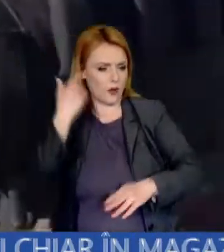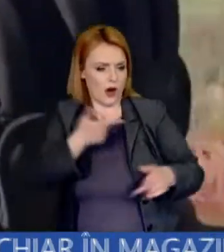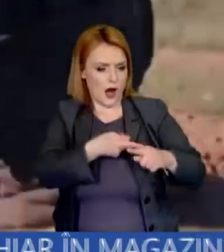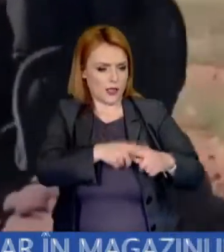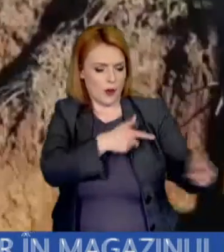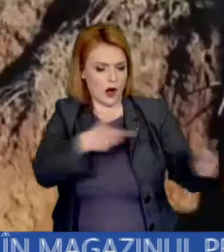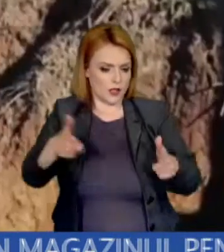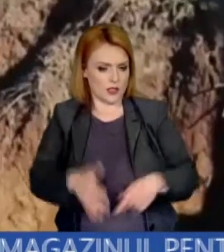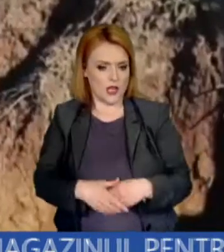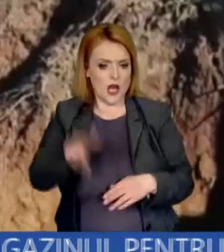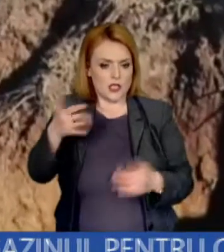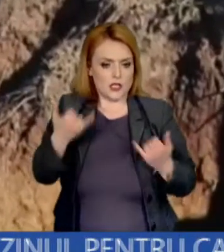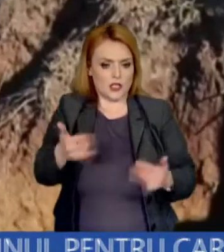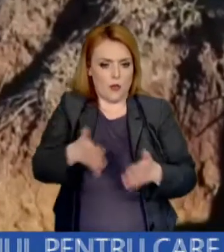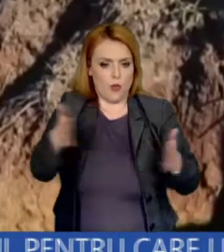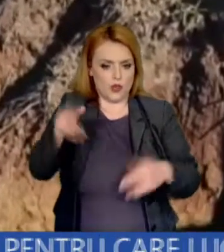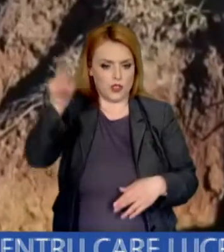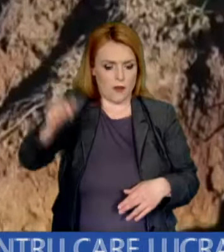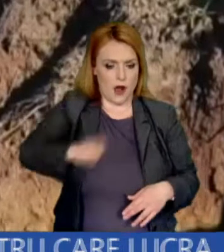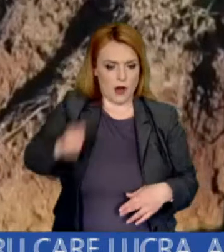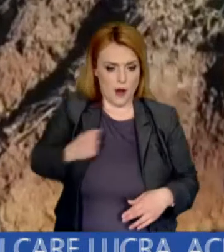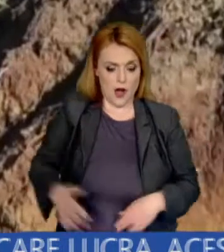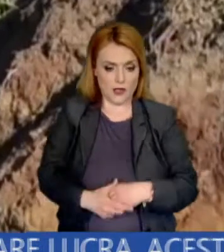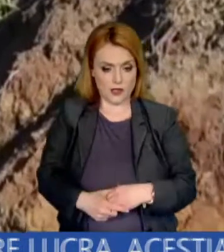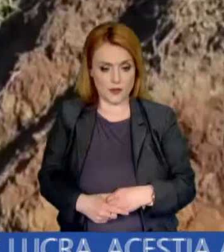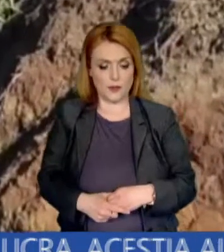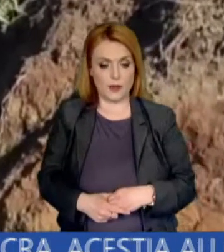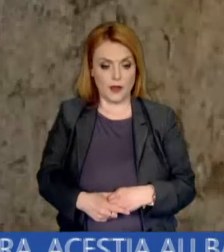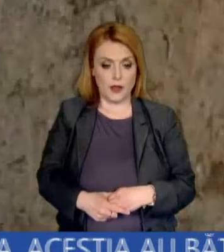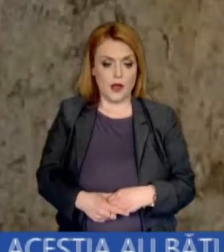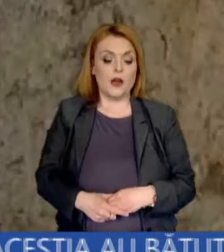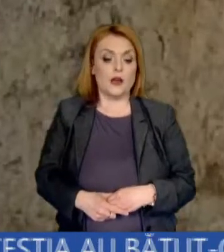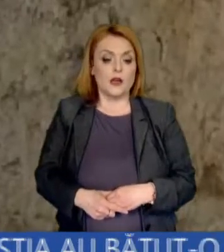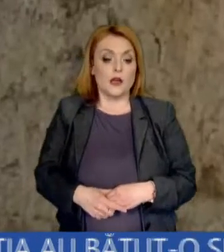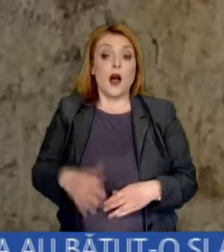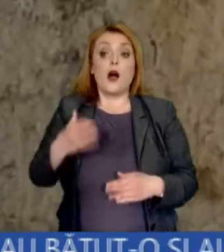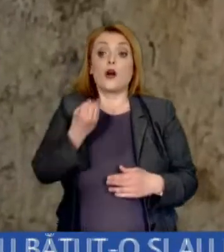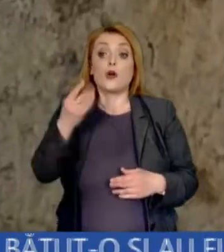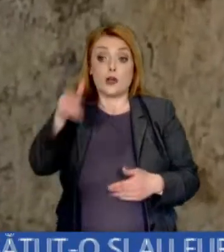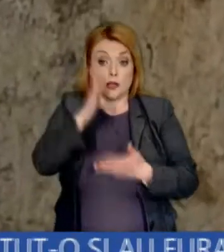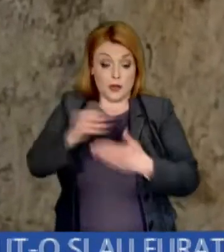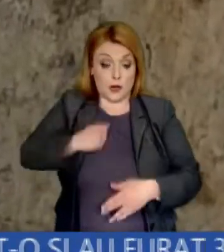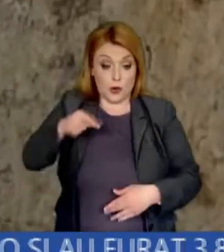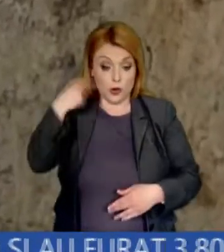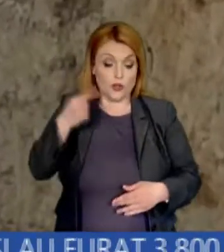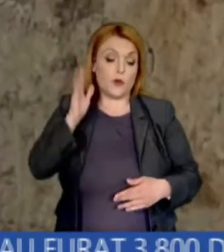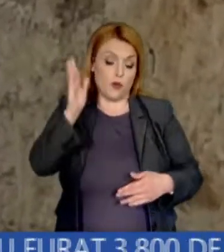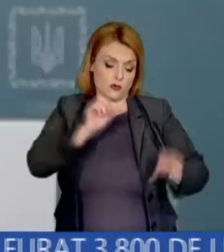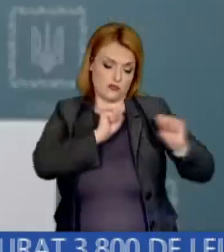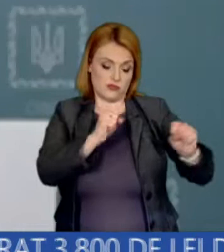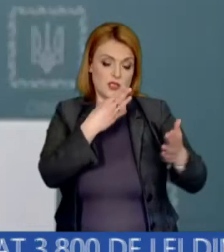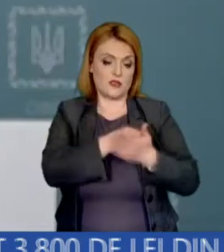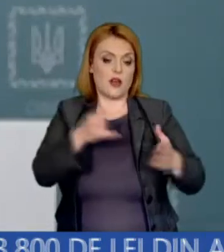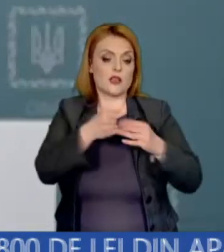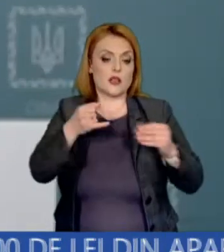este în prezent dedicată acestei ofensive. Indiferent câte dintre trupele rusești sunt acolo, vom lupta și ne vom apăra. Statutul